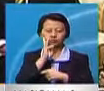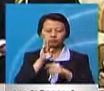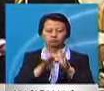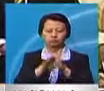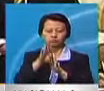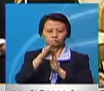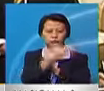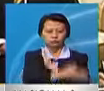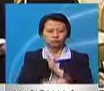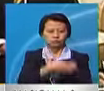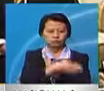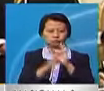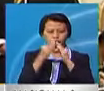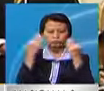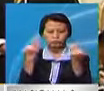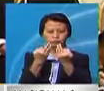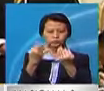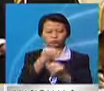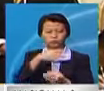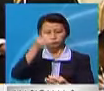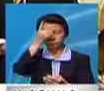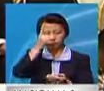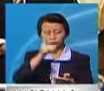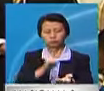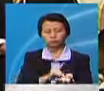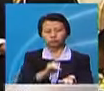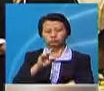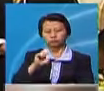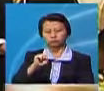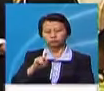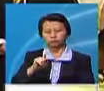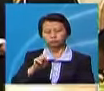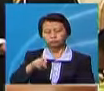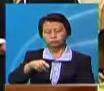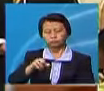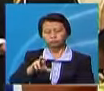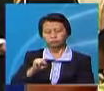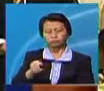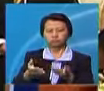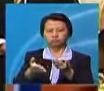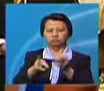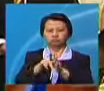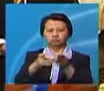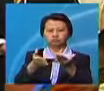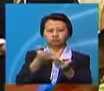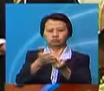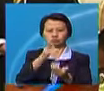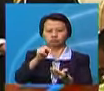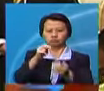Pembangunan Negara Keluarga, manakala Datuk Dr. Stephen Rundi dilantik Menteri Kemudahan Awam.